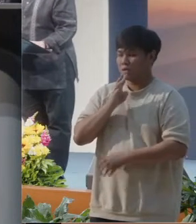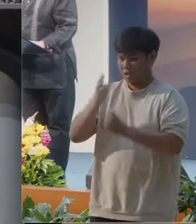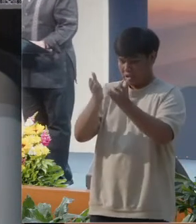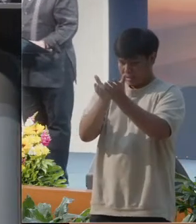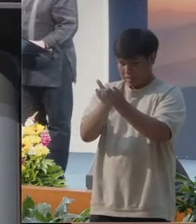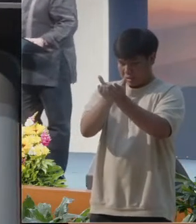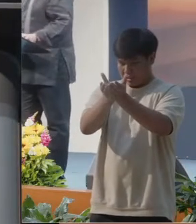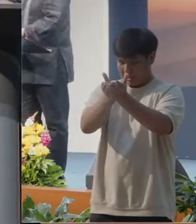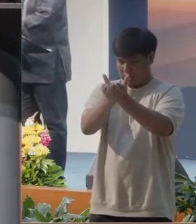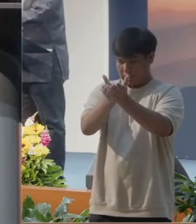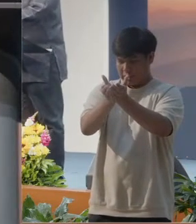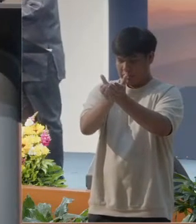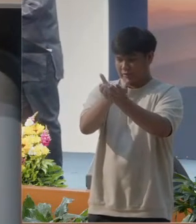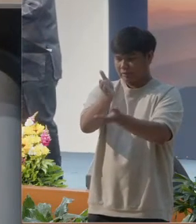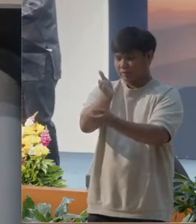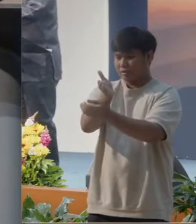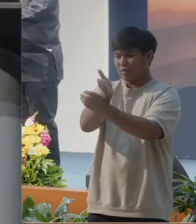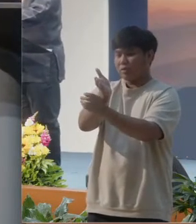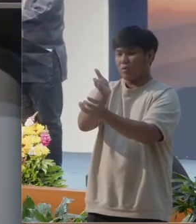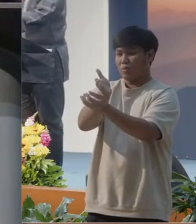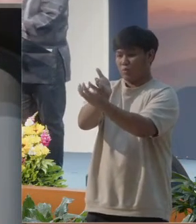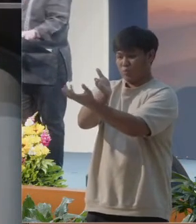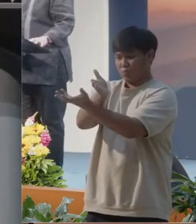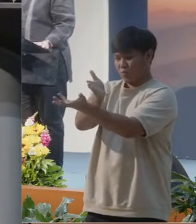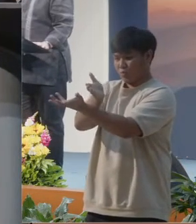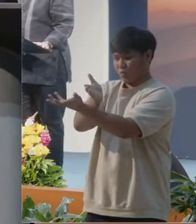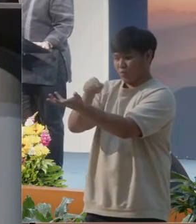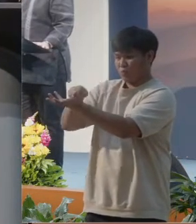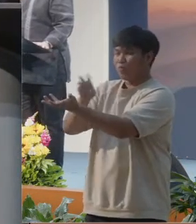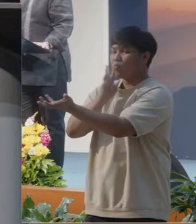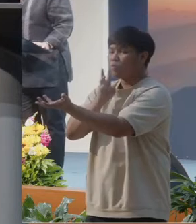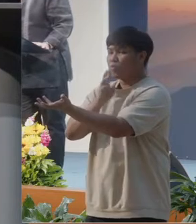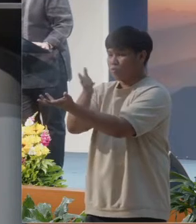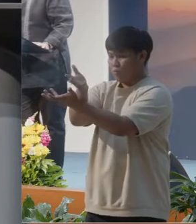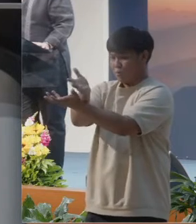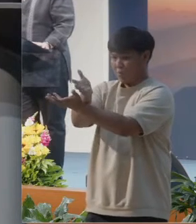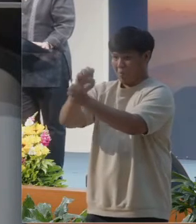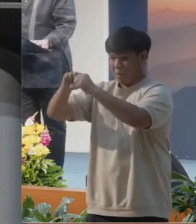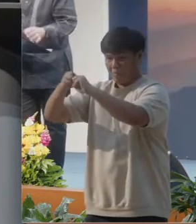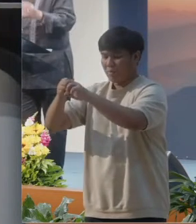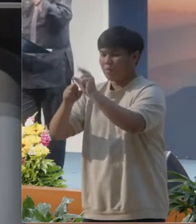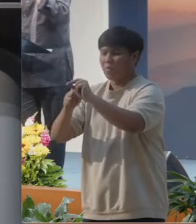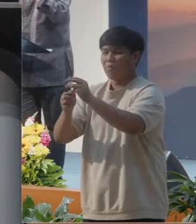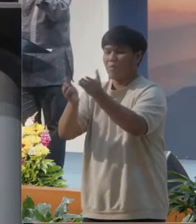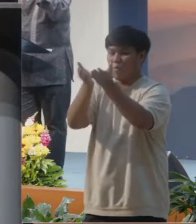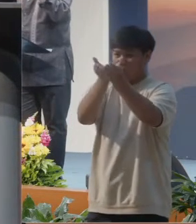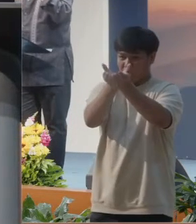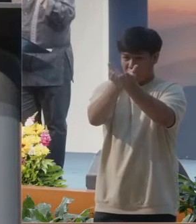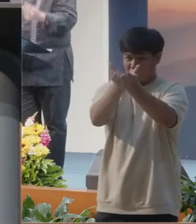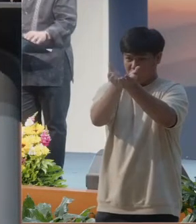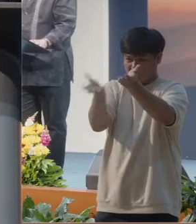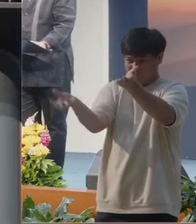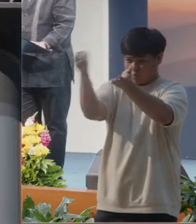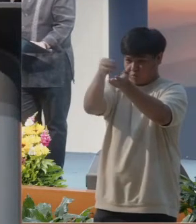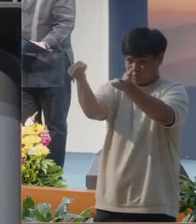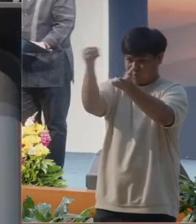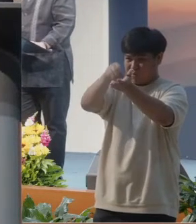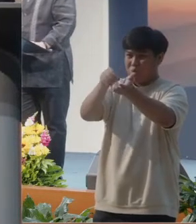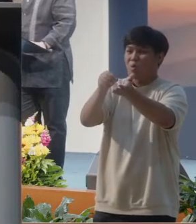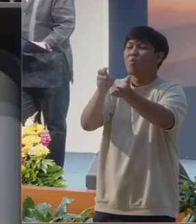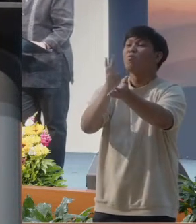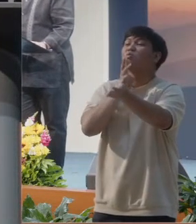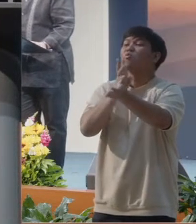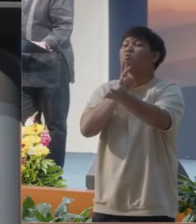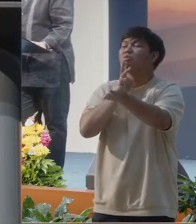problema. Ang problema po ay ang tubig sa loob ng bangka. Dahil lulubog